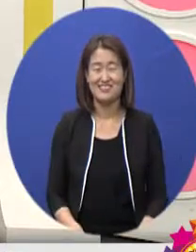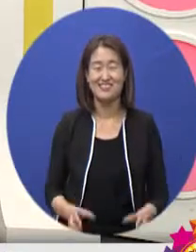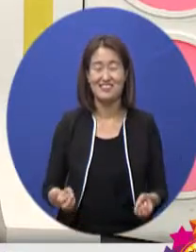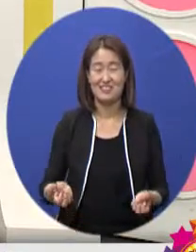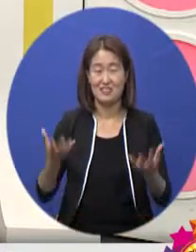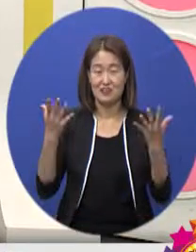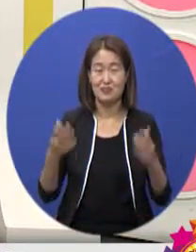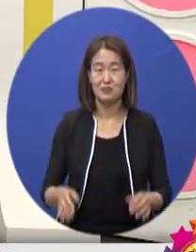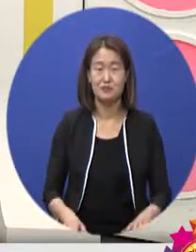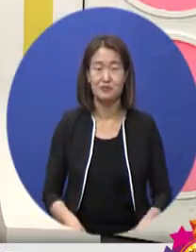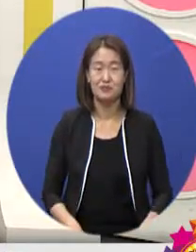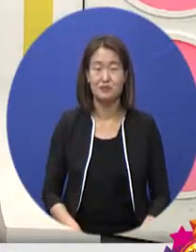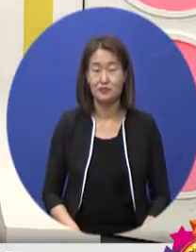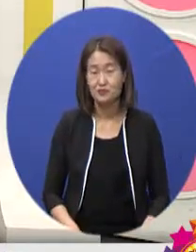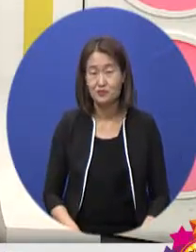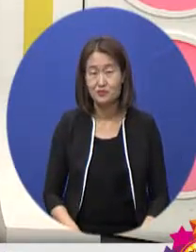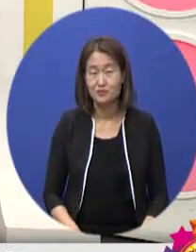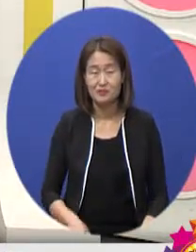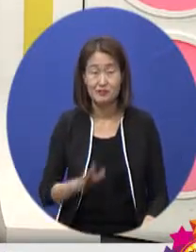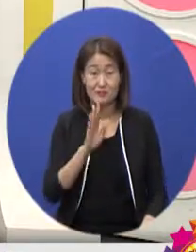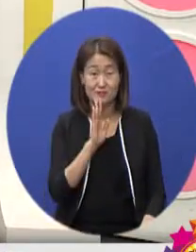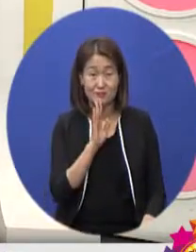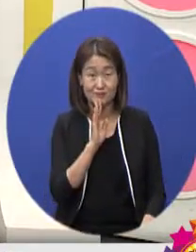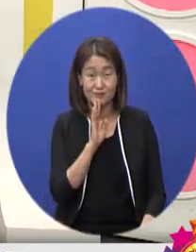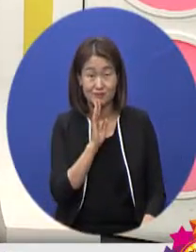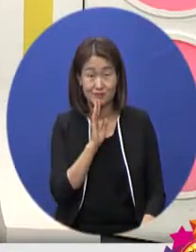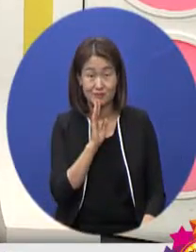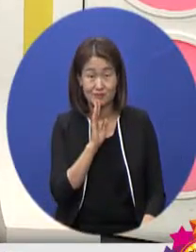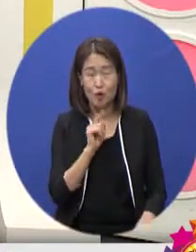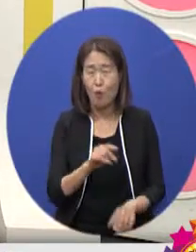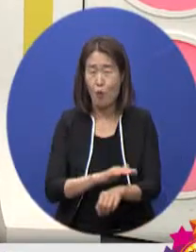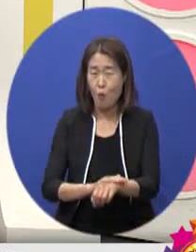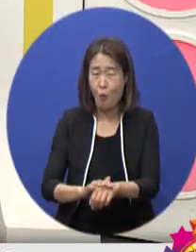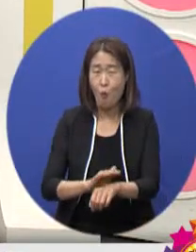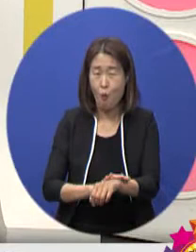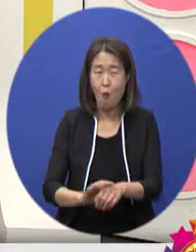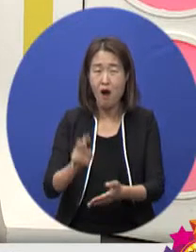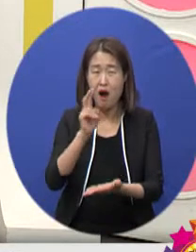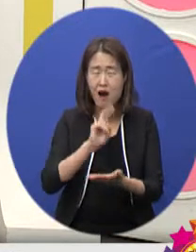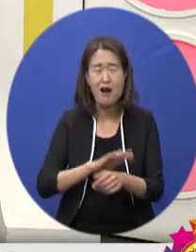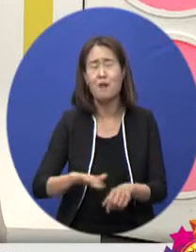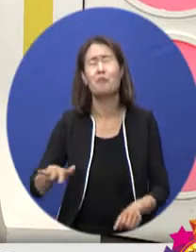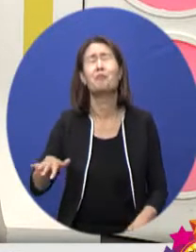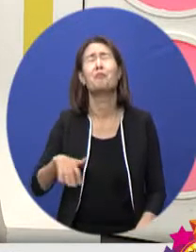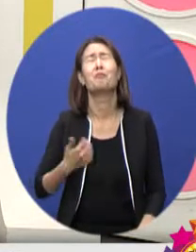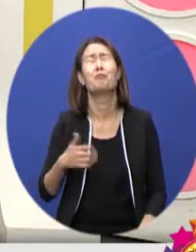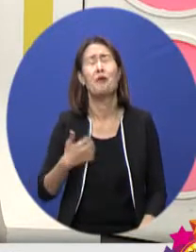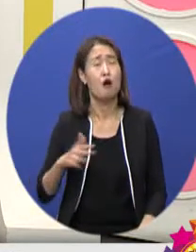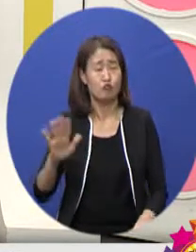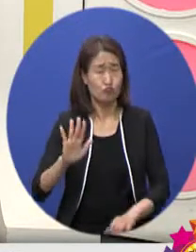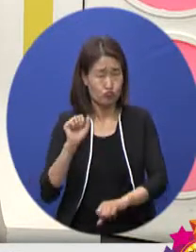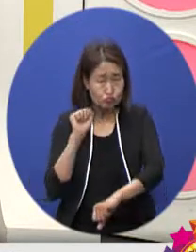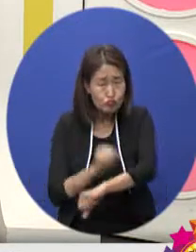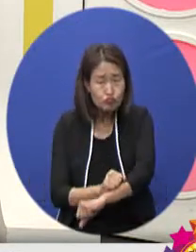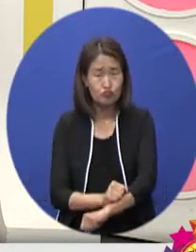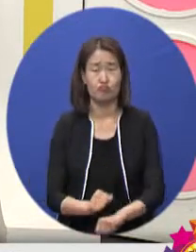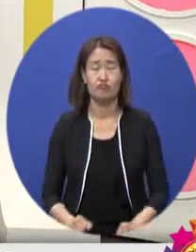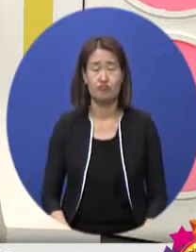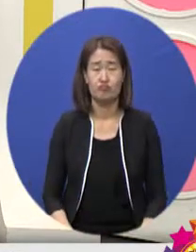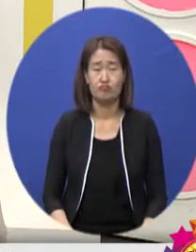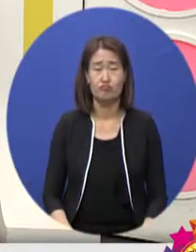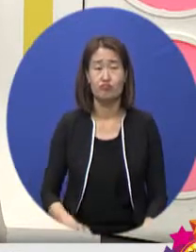얼씨구나 얼씨구. 네, 아니 진짜 이렇게 무난하게 잘 부르게 될 줄 몰랐어요. 잘하셨어요. 너무